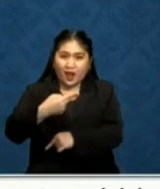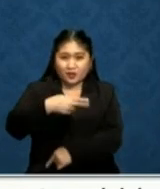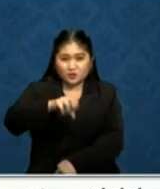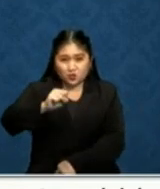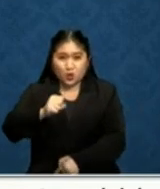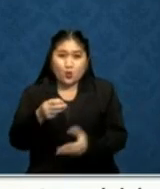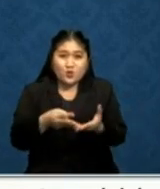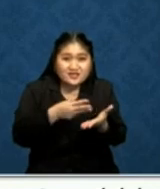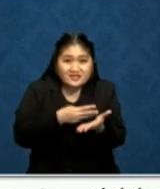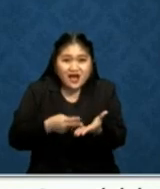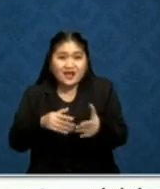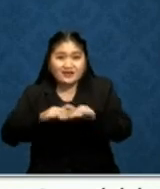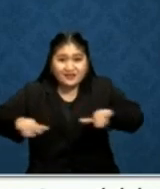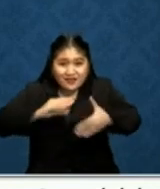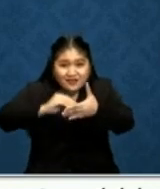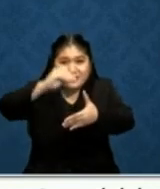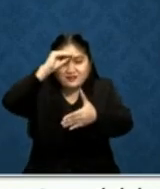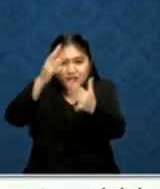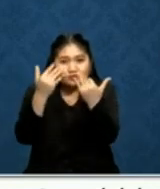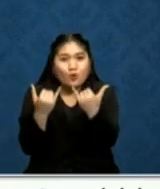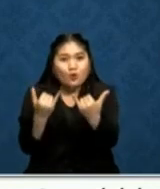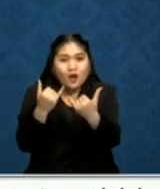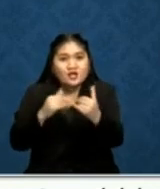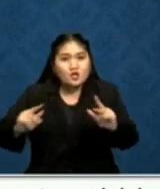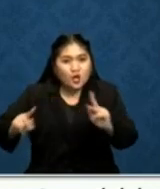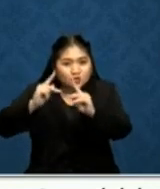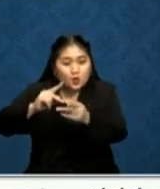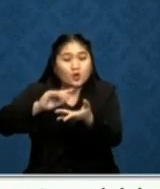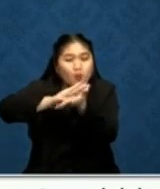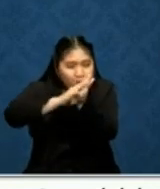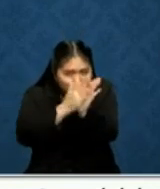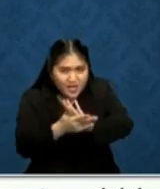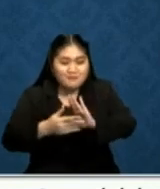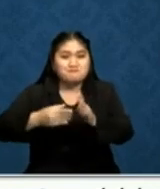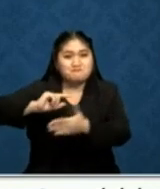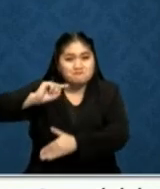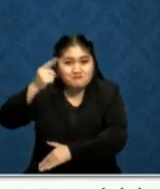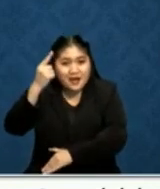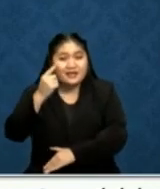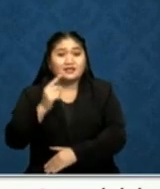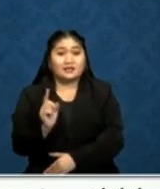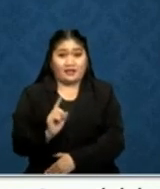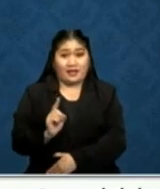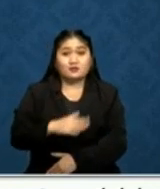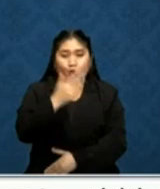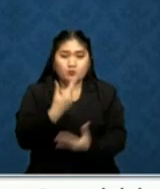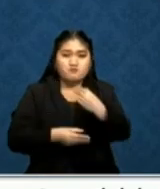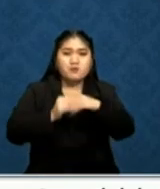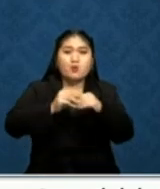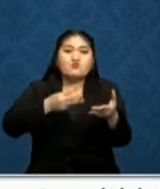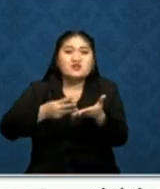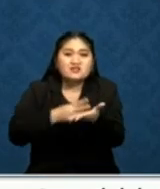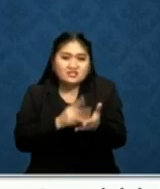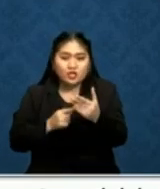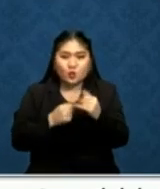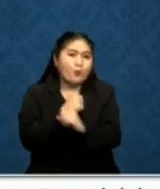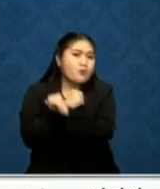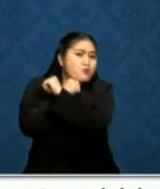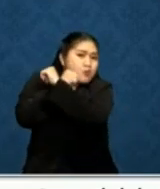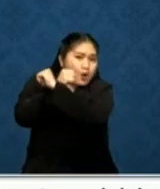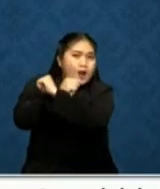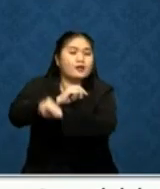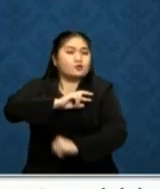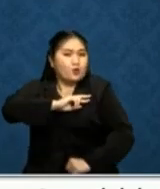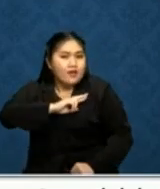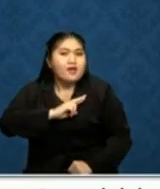ที่เด็กไทยเรียนอยู่ทุกวันนี้กระทรวงศึกษาต้องปรับหลักสูตรการเรียนการสอนของเด็กนักเรียนได้แล้วต้องเพิ่มวิชาทักษะการป้องกันตนเองในภ